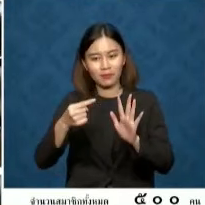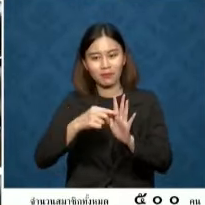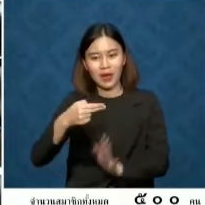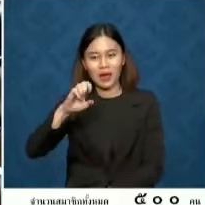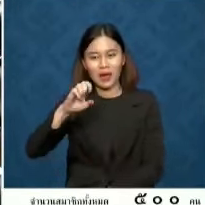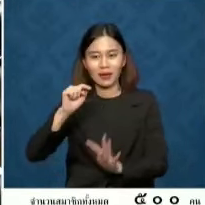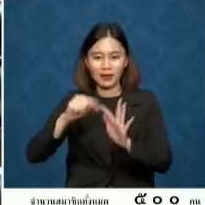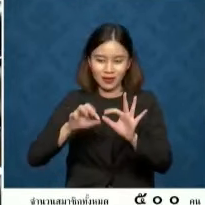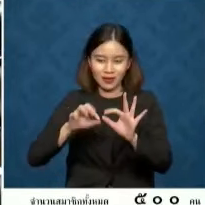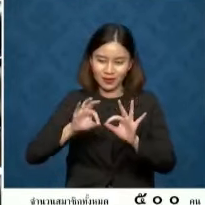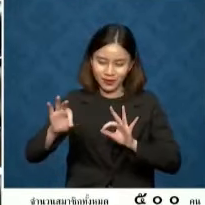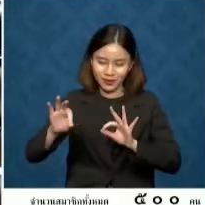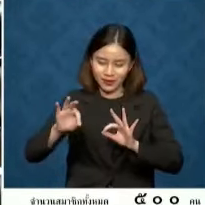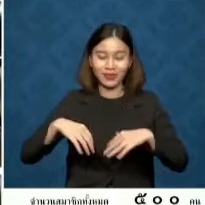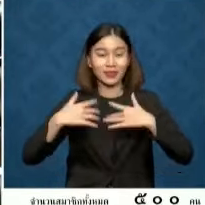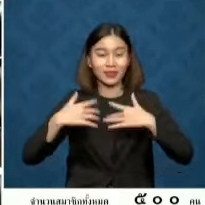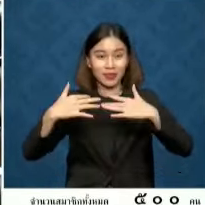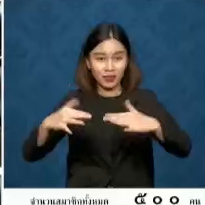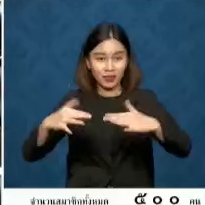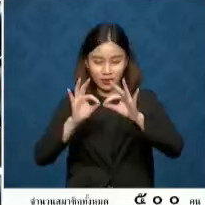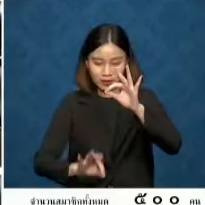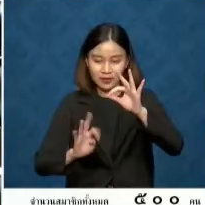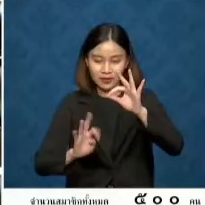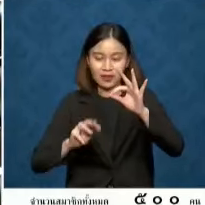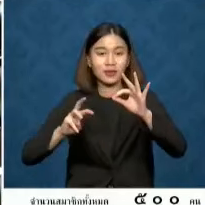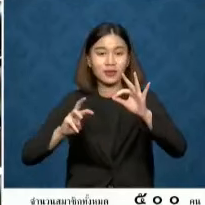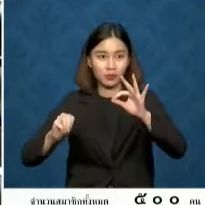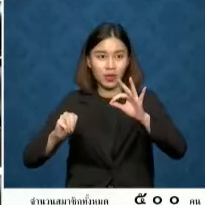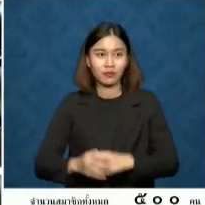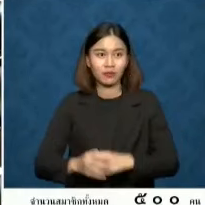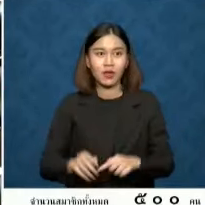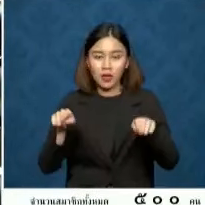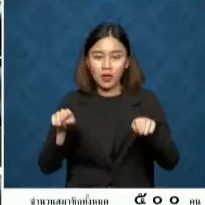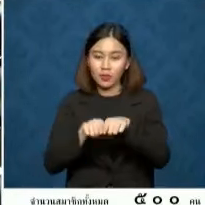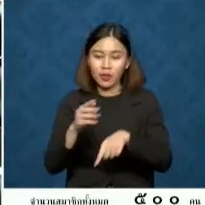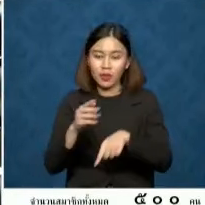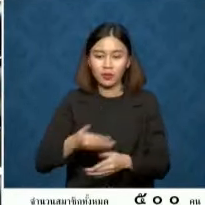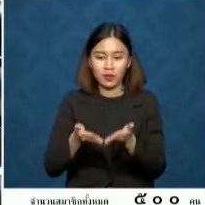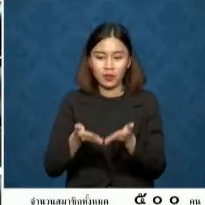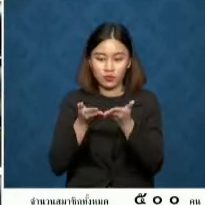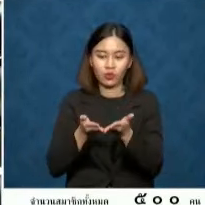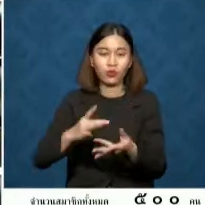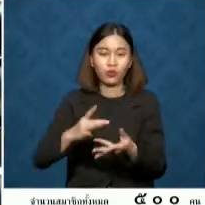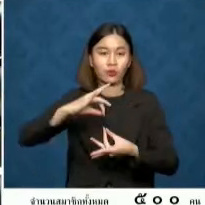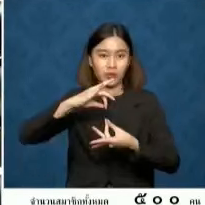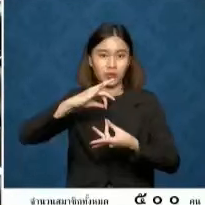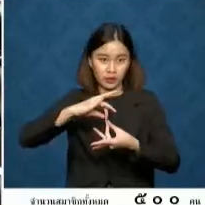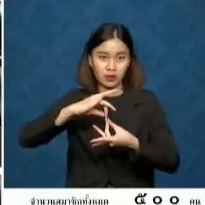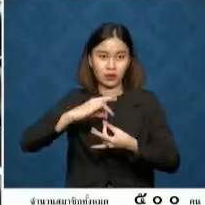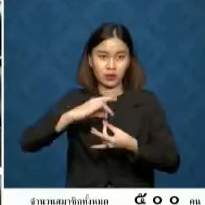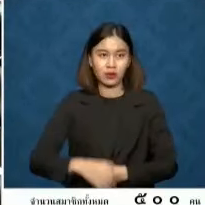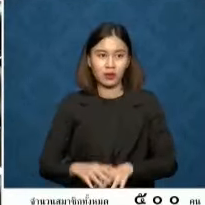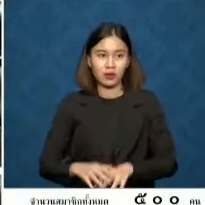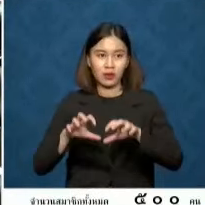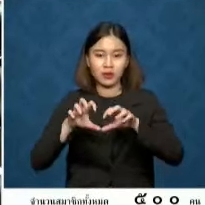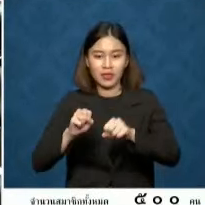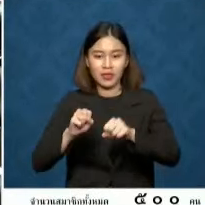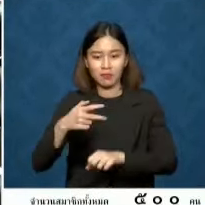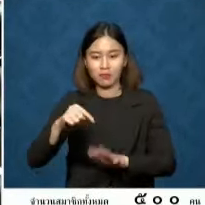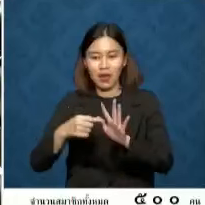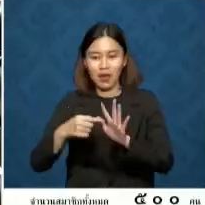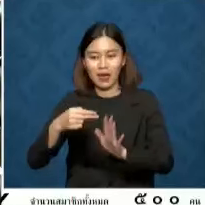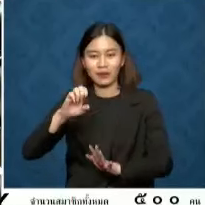ไมล์ทะเลจากอำเภอบางสะพานที่ความลึก40เมตรจุดเดียวกันกับที่ซากเรือสุโขทัยอยู่ทุกวันนี้นี่แหละครับการจะจับปลาหี่ไม่ง่ายครับเ